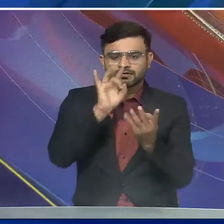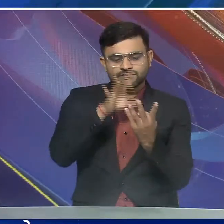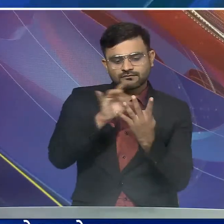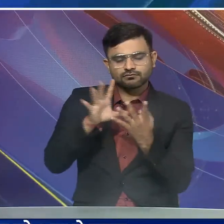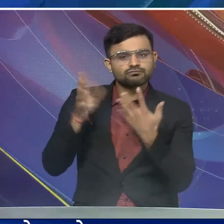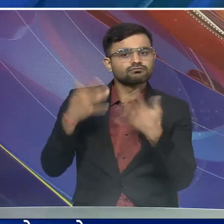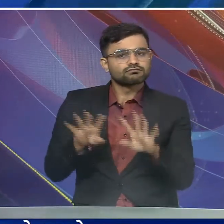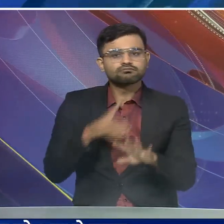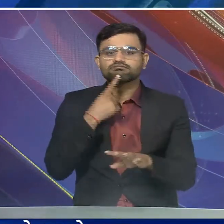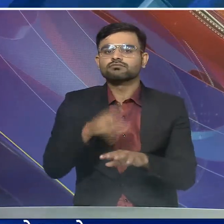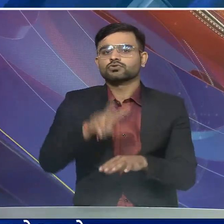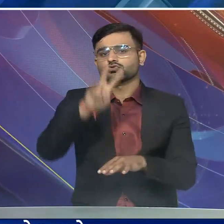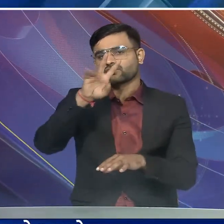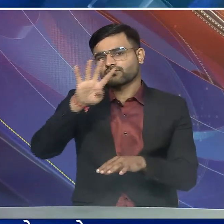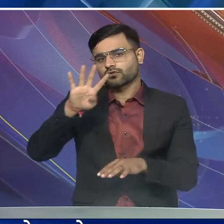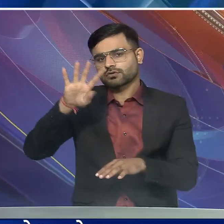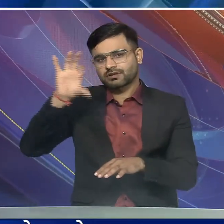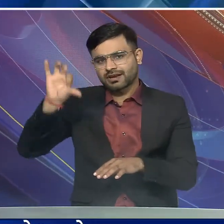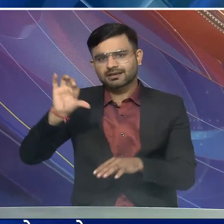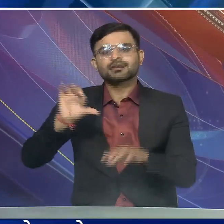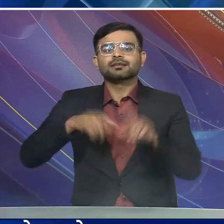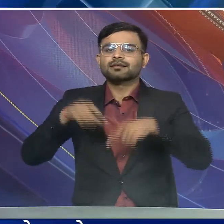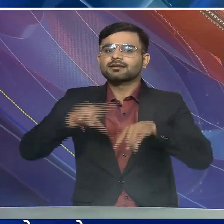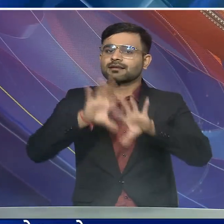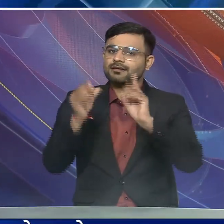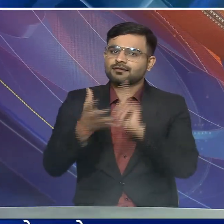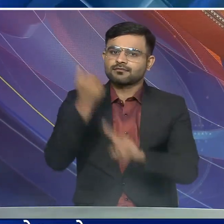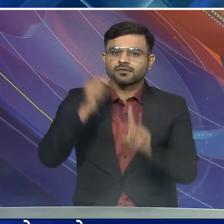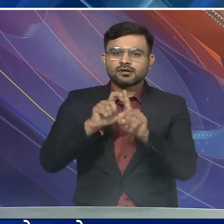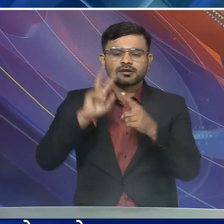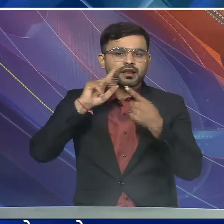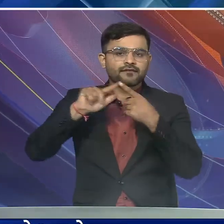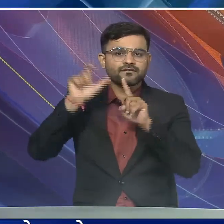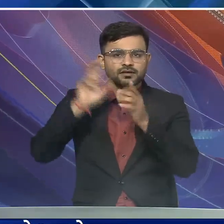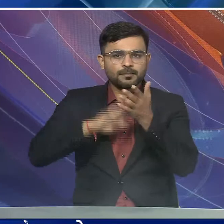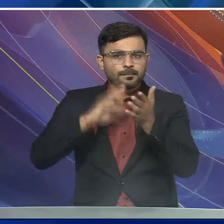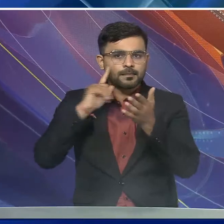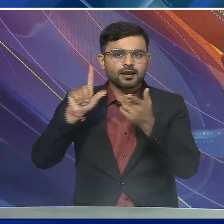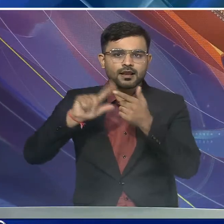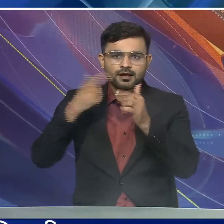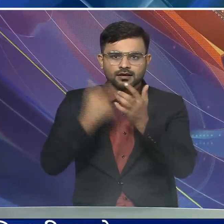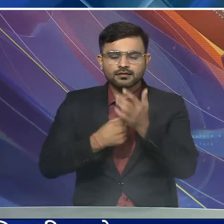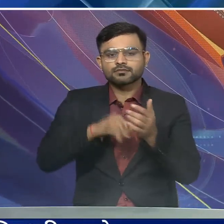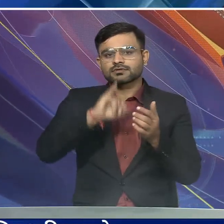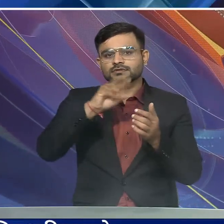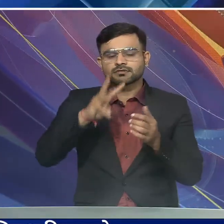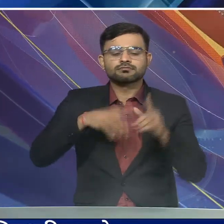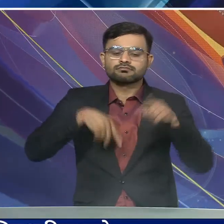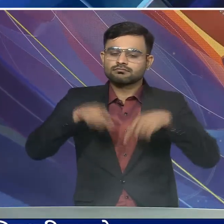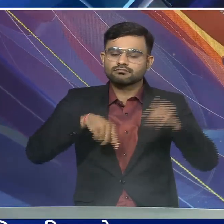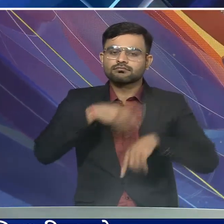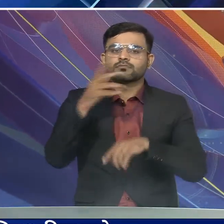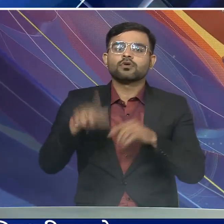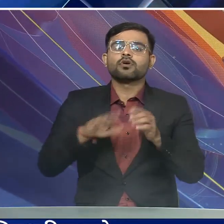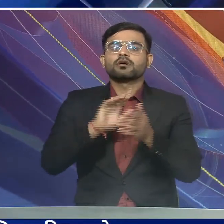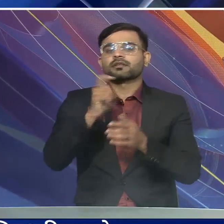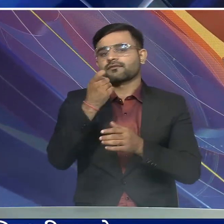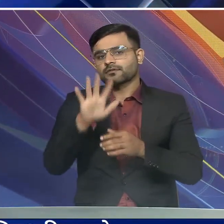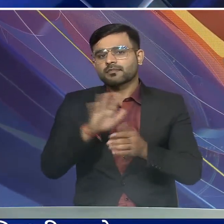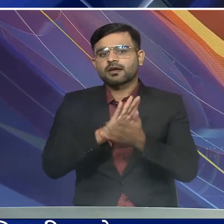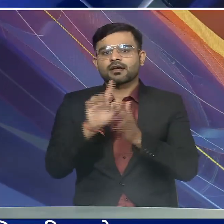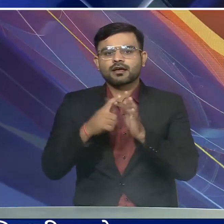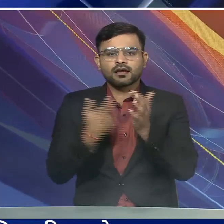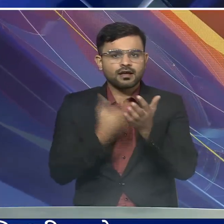कंकर अंचल रन बनाए डेविड मिलर 63 गेंद में 75 रन और हेनरी क्लास से